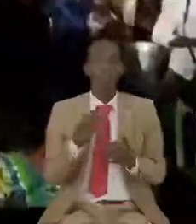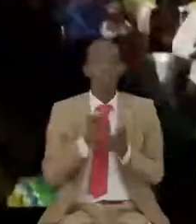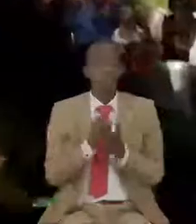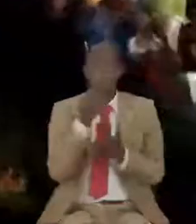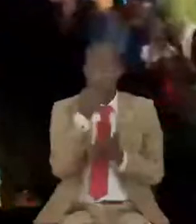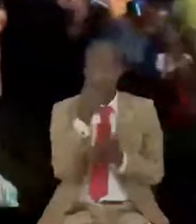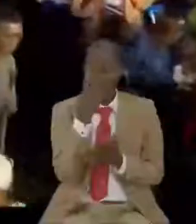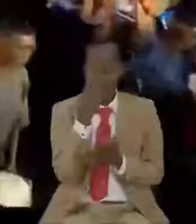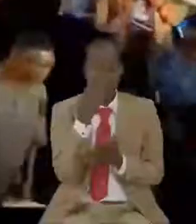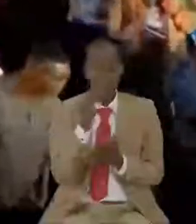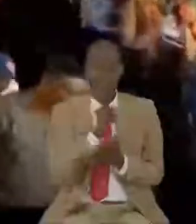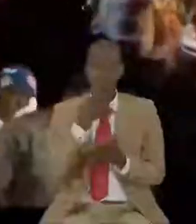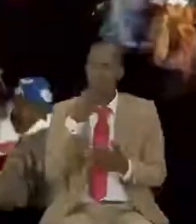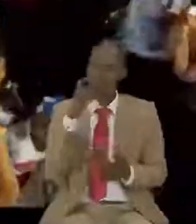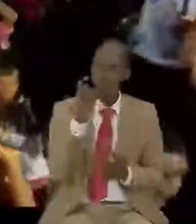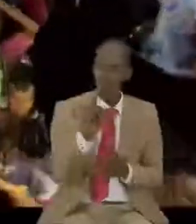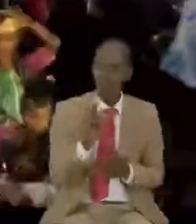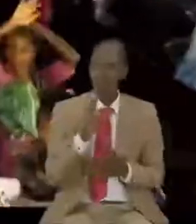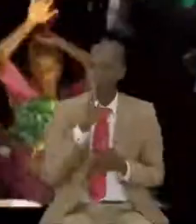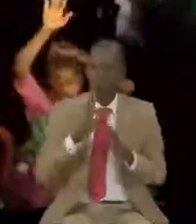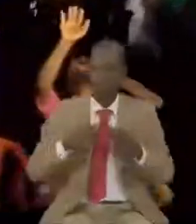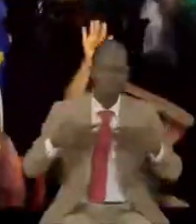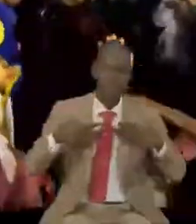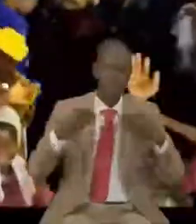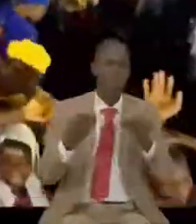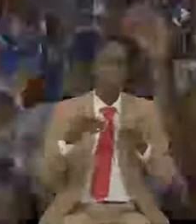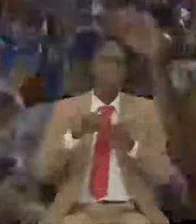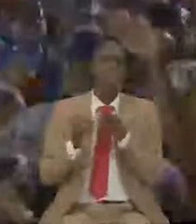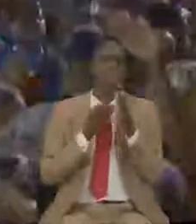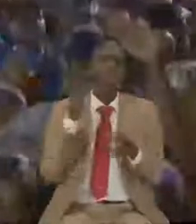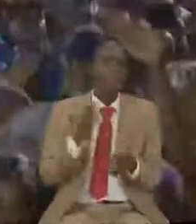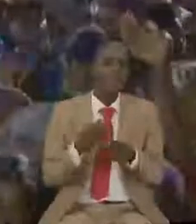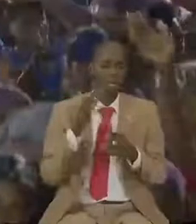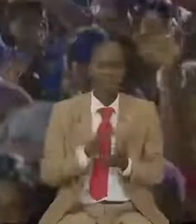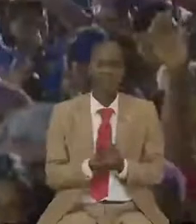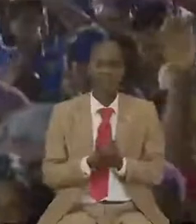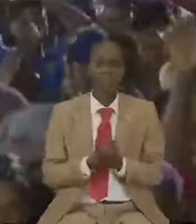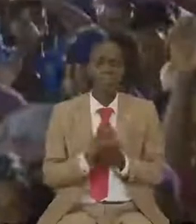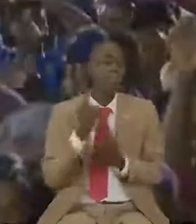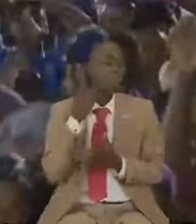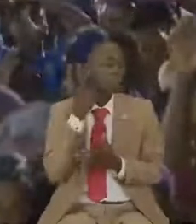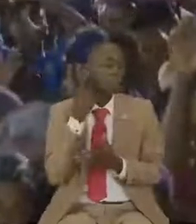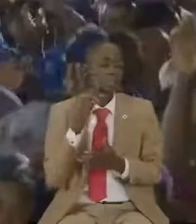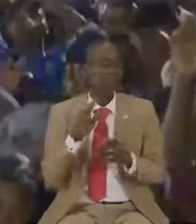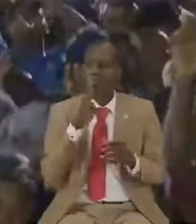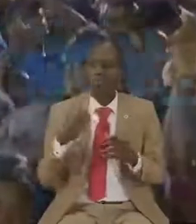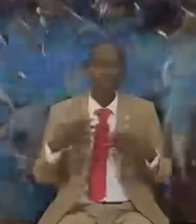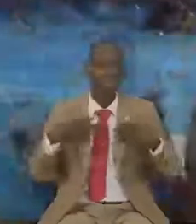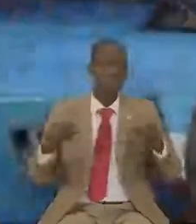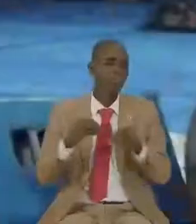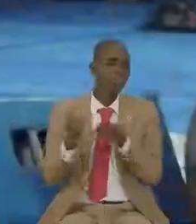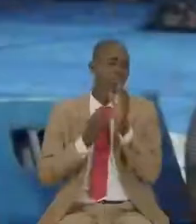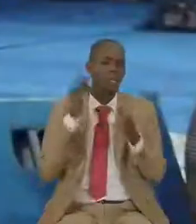aveugles, touchent leurs yeux maintenant. Cette cécité, je te commande, sors de là et sois guéri au nom de